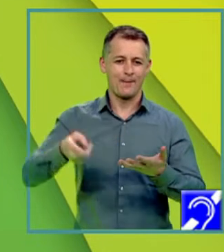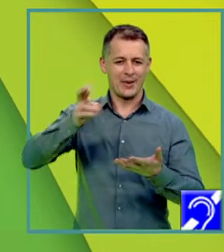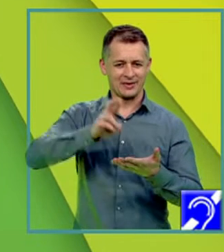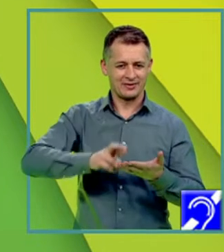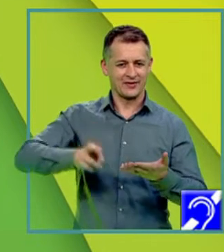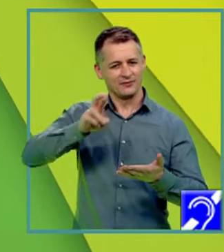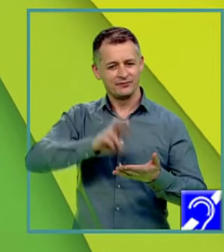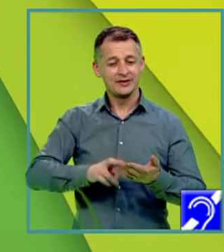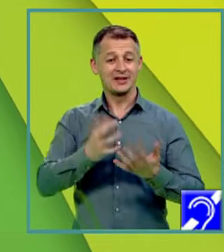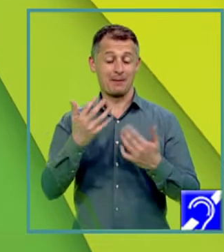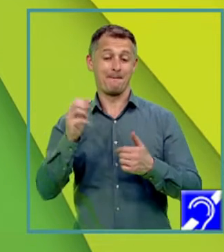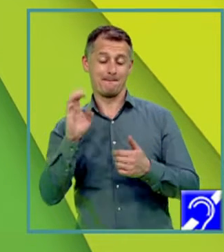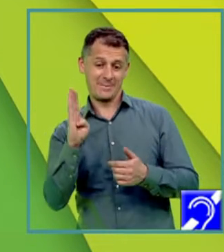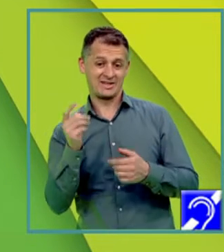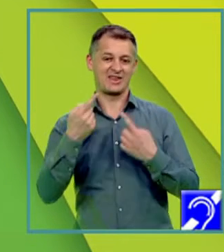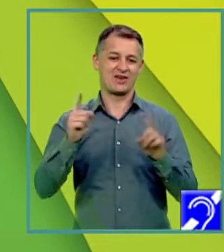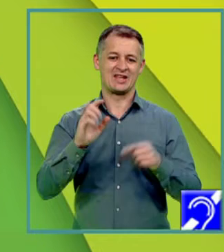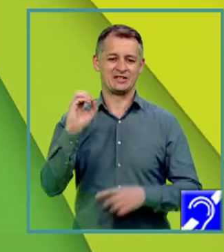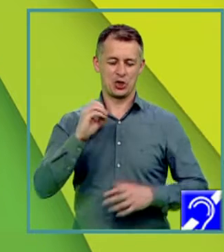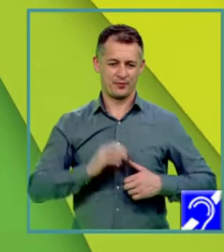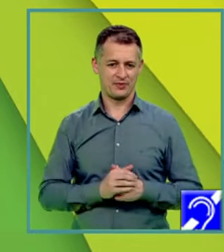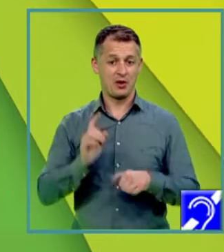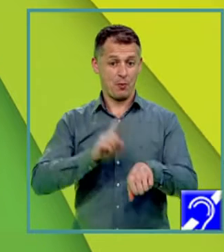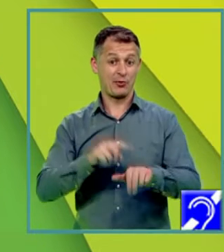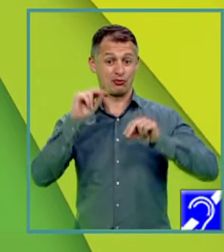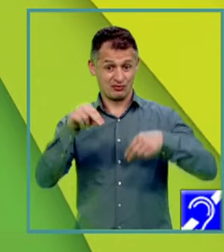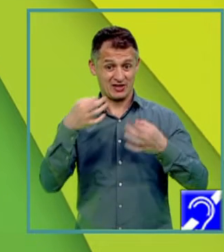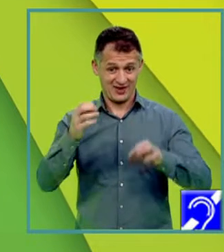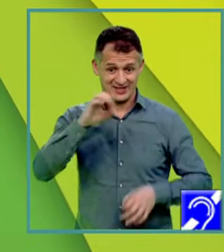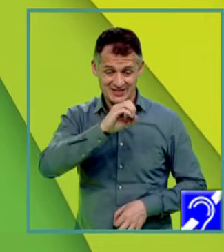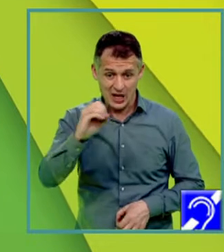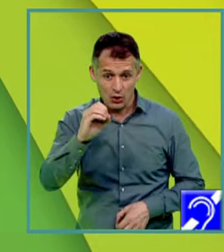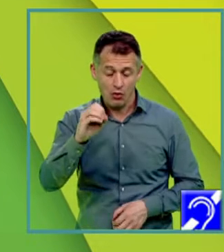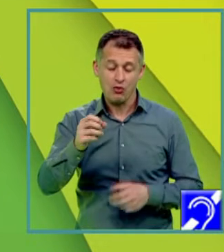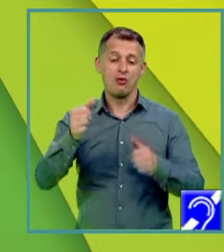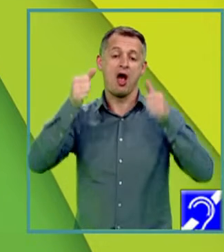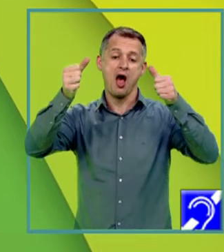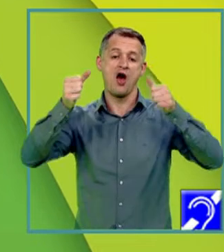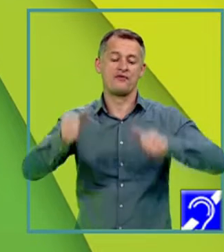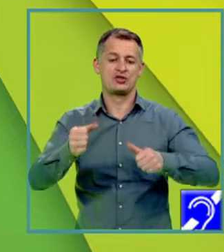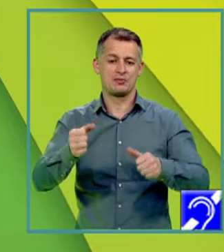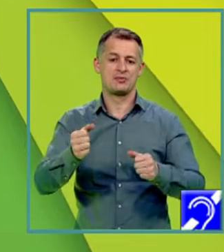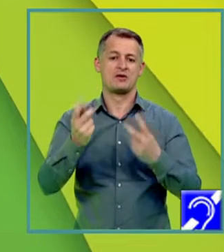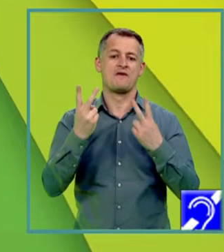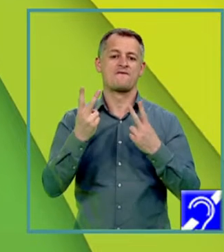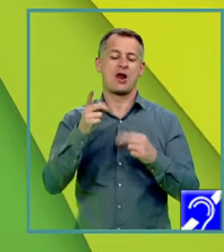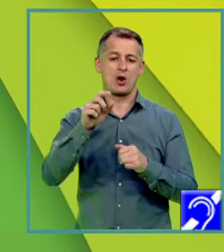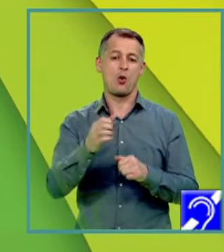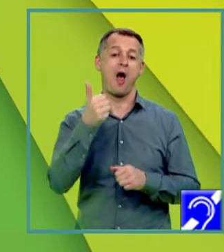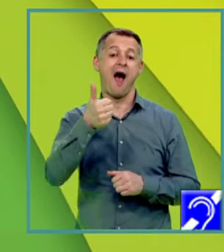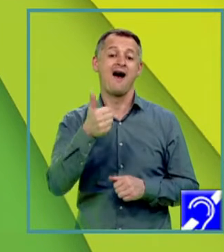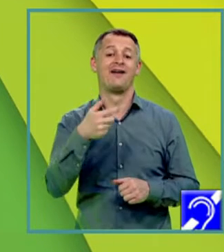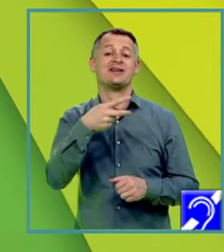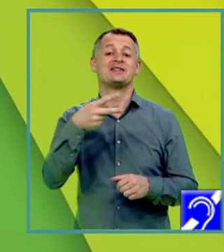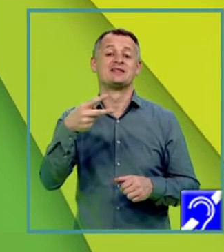este diferit de zero momentul în care valoarea variabilei b ajunge să fie zero vom afișa valoarea variabilei AC